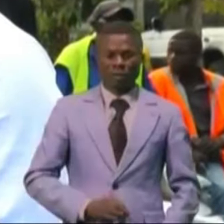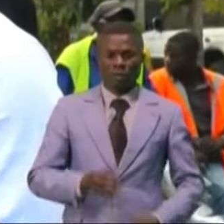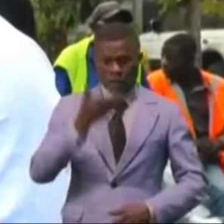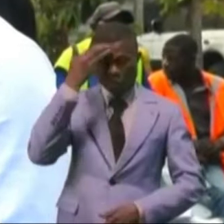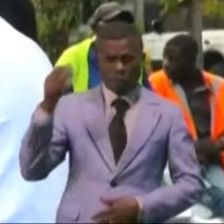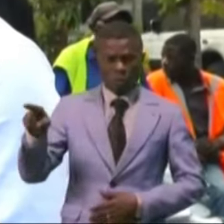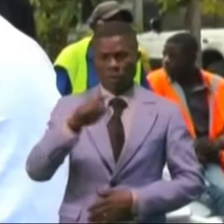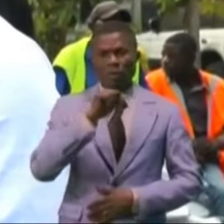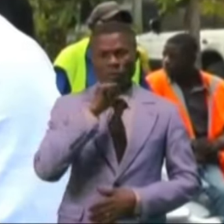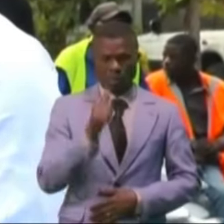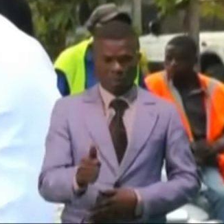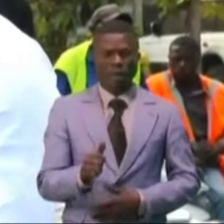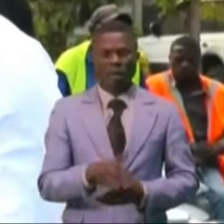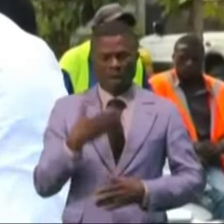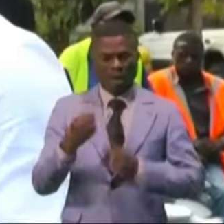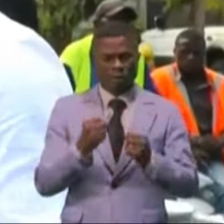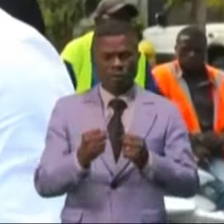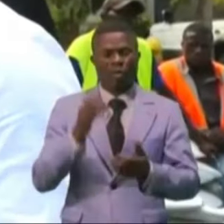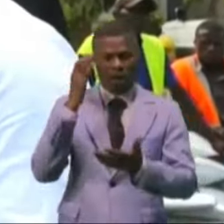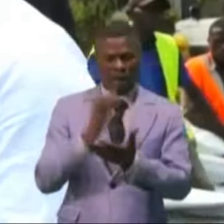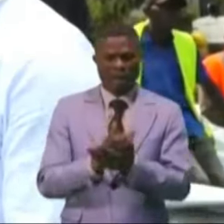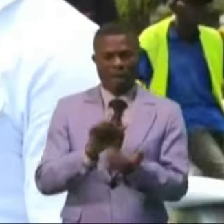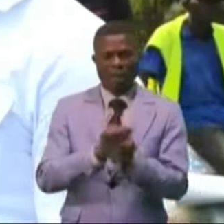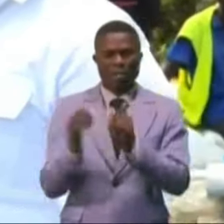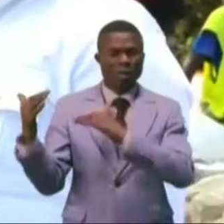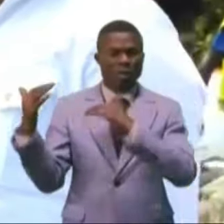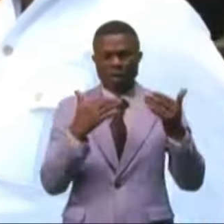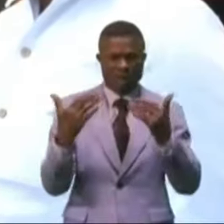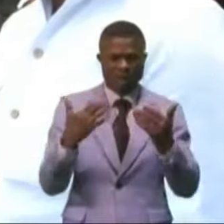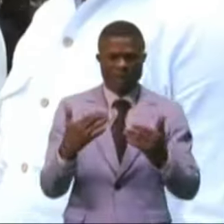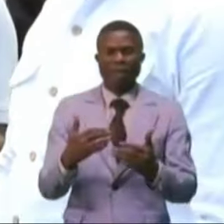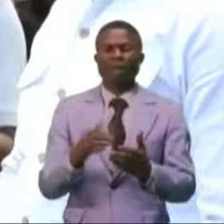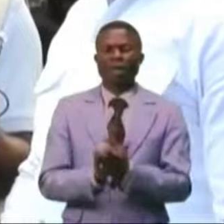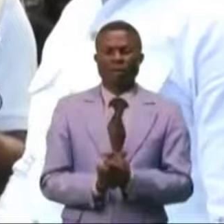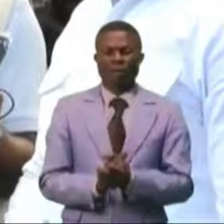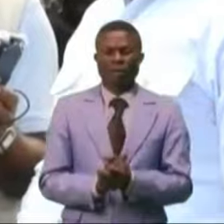Tshilombo, fait tout pour mettre fin à cette guerre d'agression.